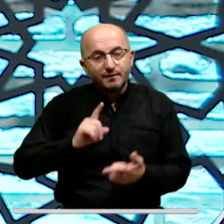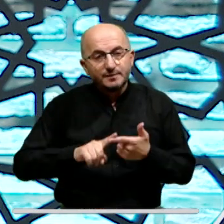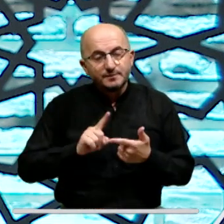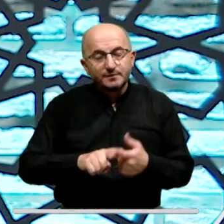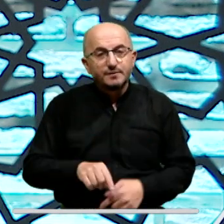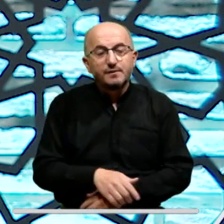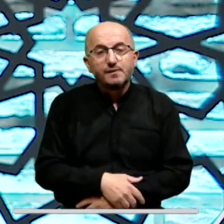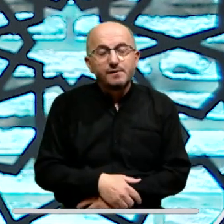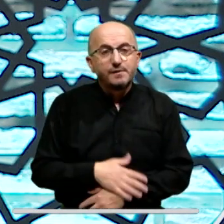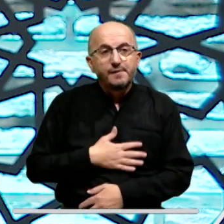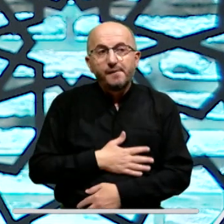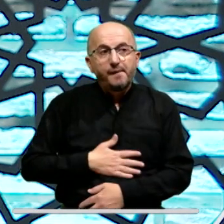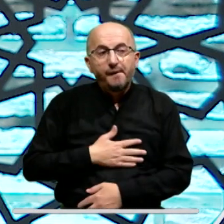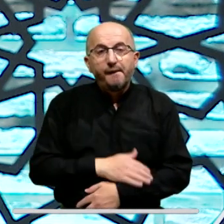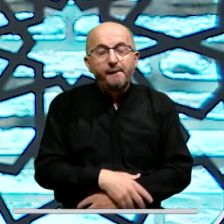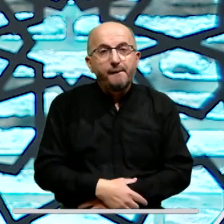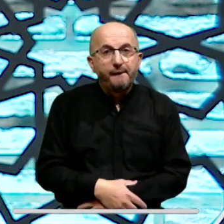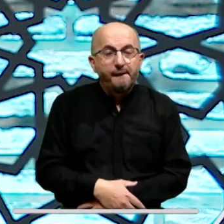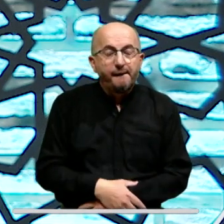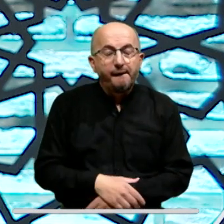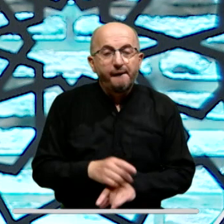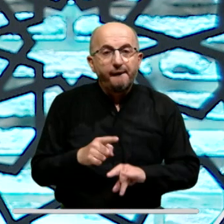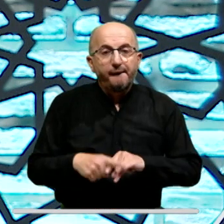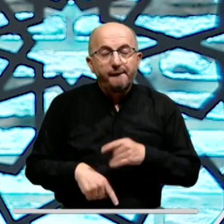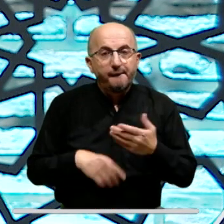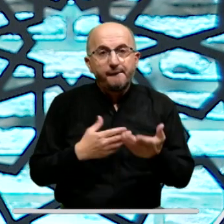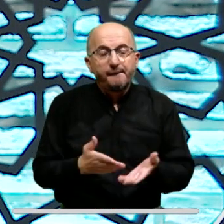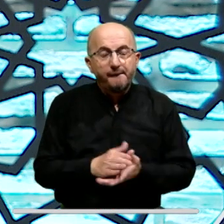olalım ondan sonra. Bursa'dan Ali Bey, hoş geldiniz.